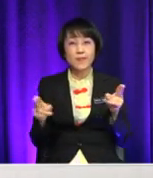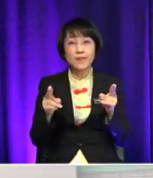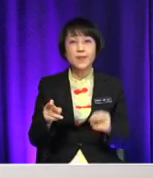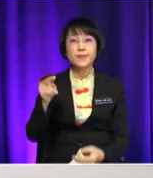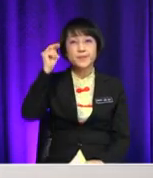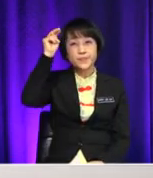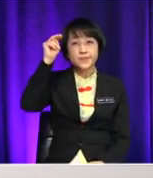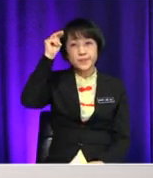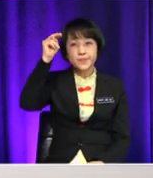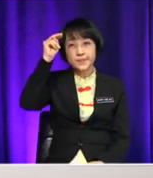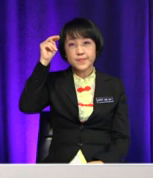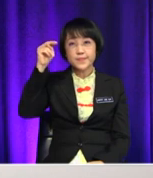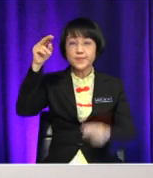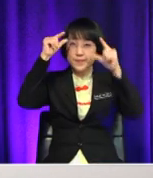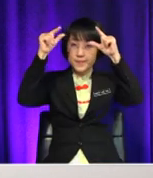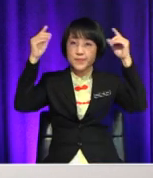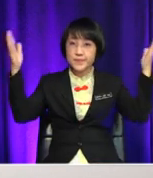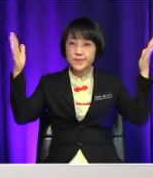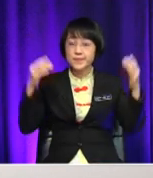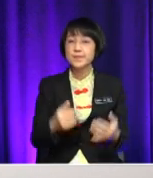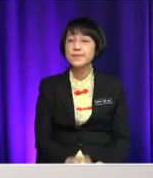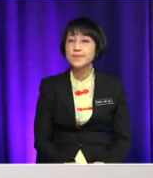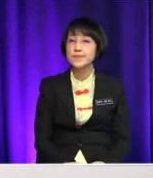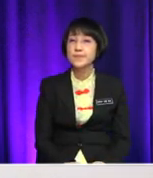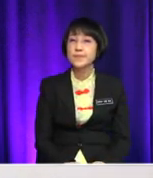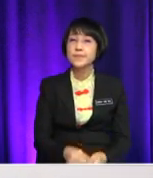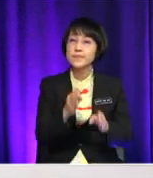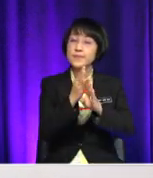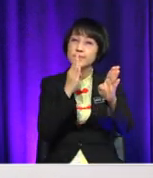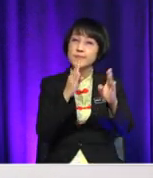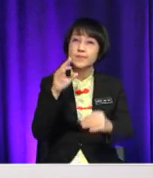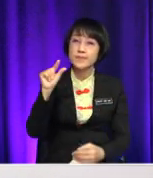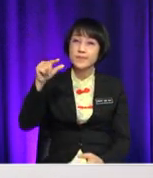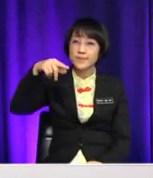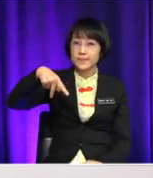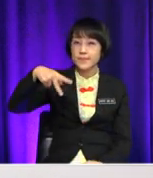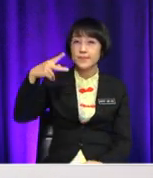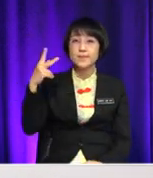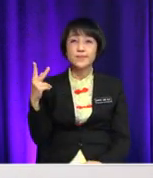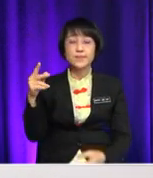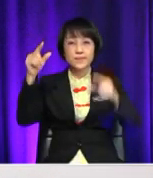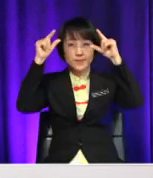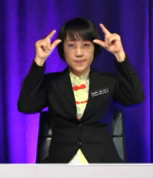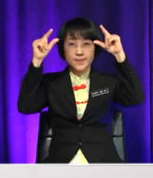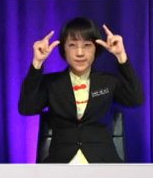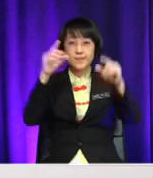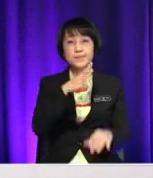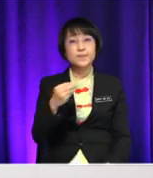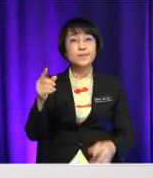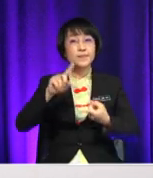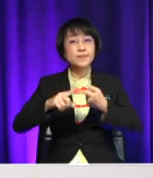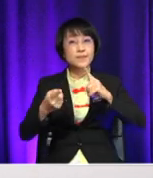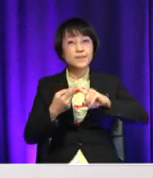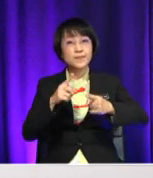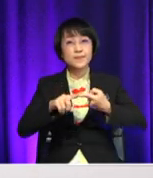SMP Kampung Soeharto barisan guru-guru serta rata-rata sekalian